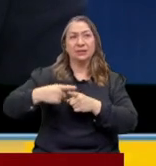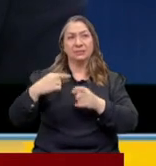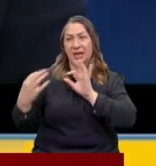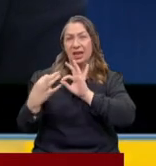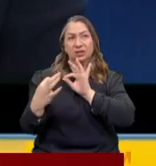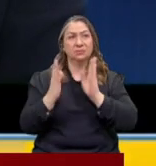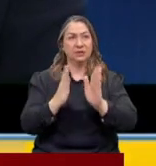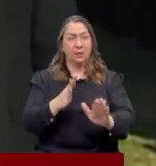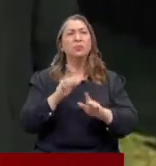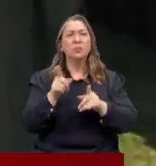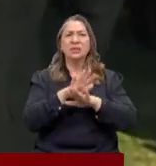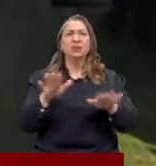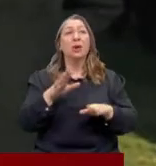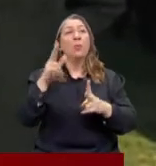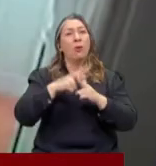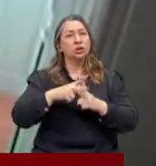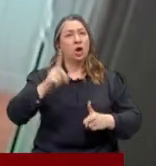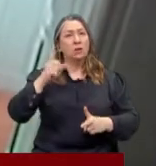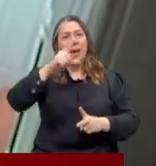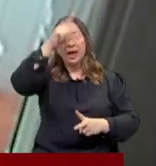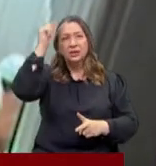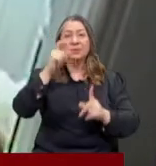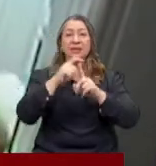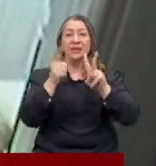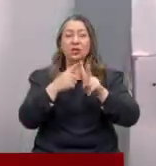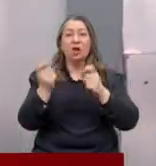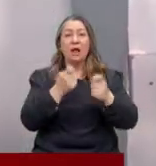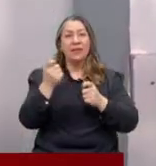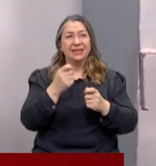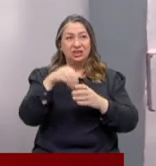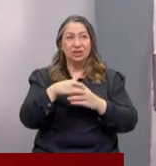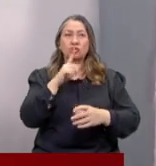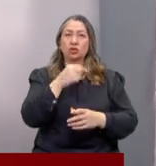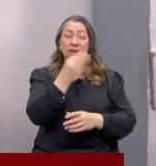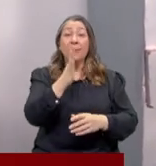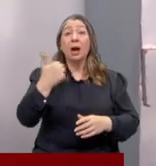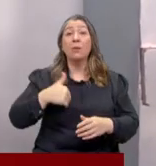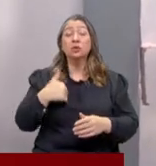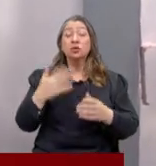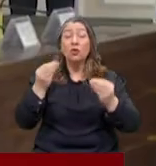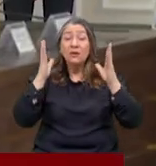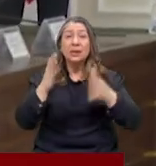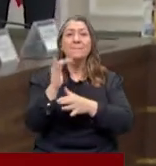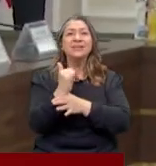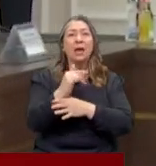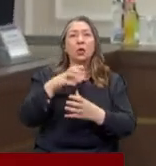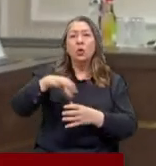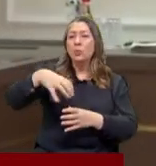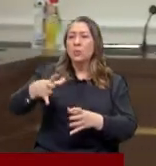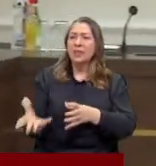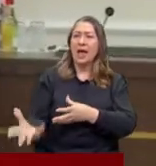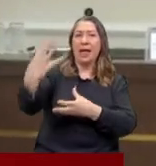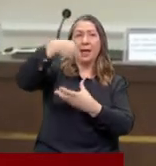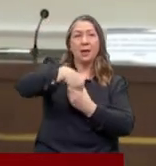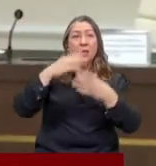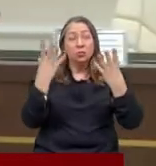içinde bitecek o. Polis, öğretmen, hemşire, din görevlisi için verilmişti söz. Ama kamuda çok sayıdaki meslek grubunun da dahil edileceği